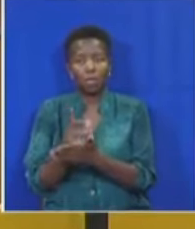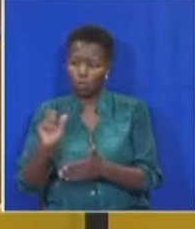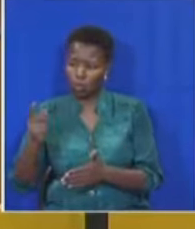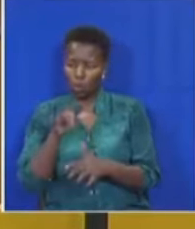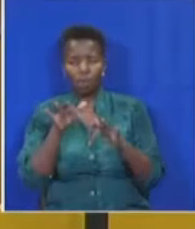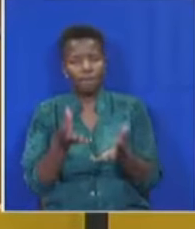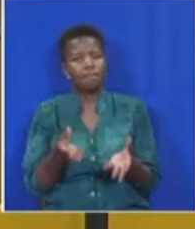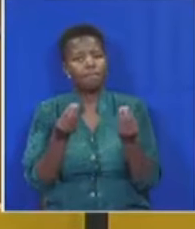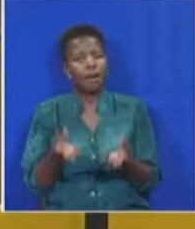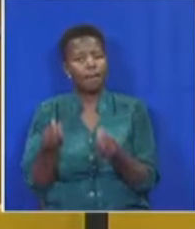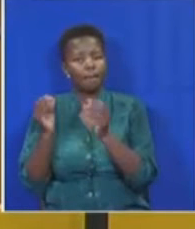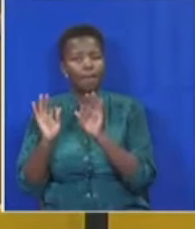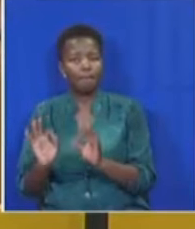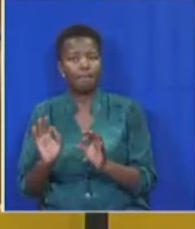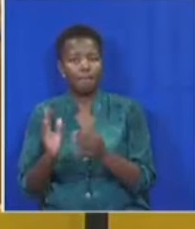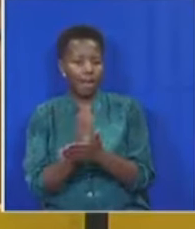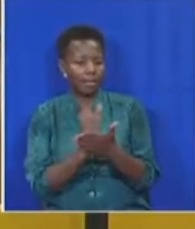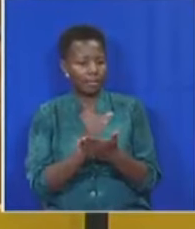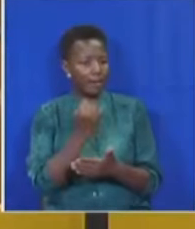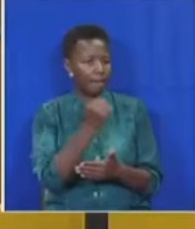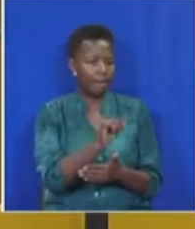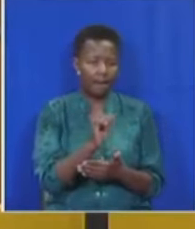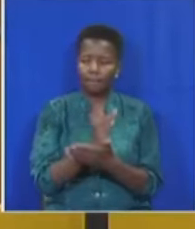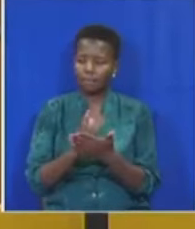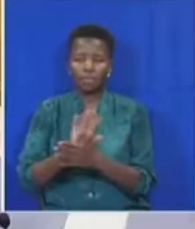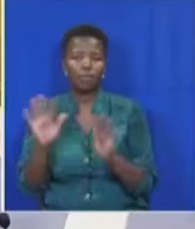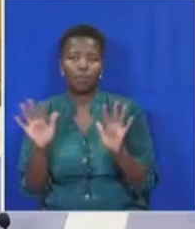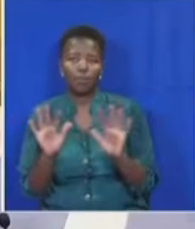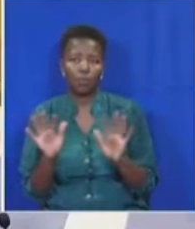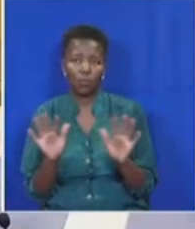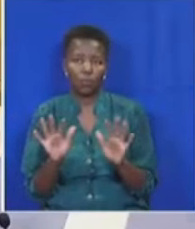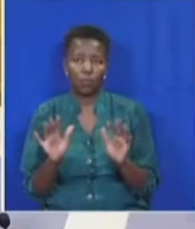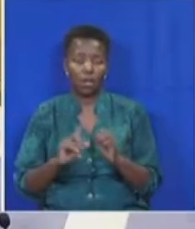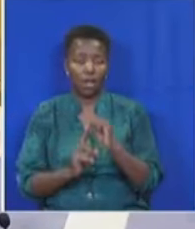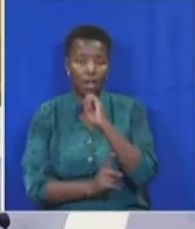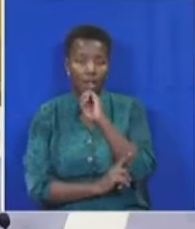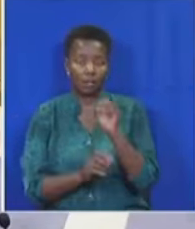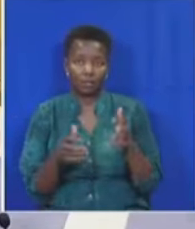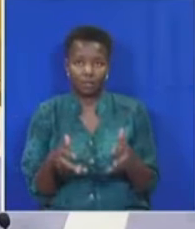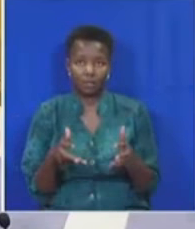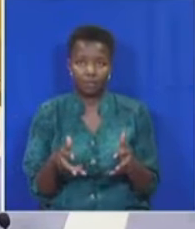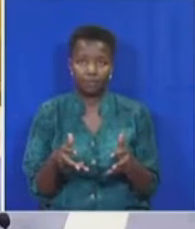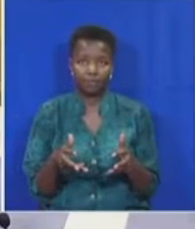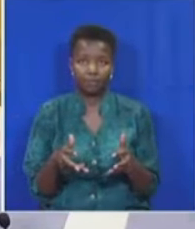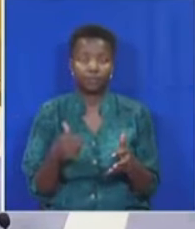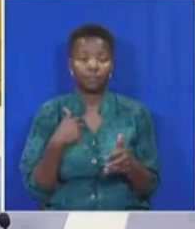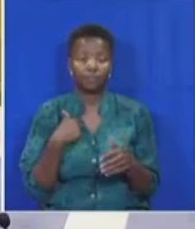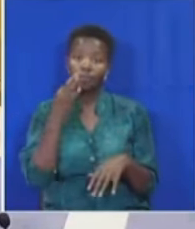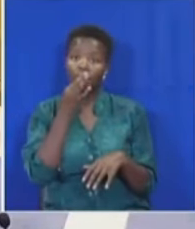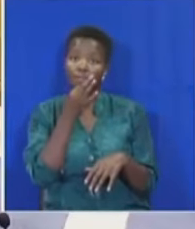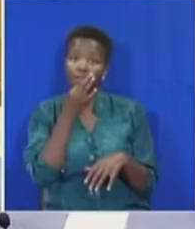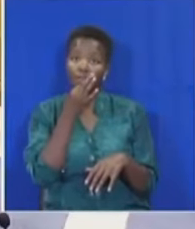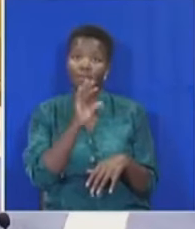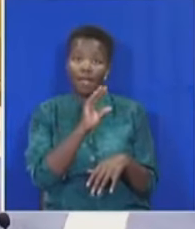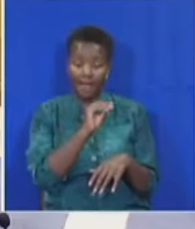xa ndisondele ekugqibeleni ndifuna ukuthi kubonakala ukungalingani okukhulu